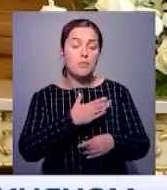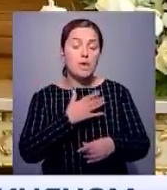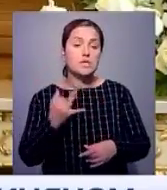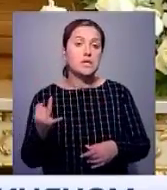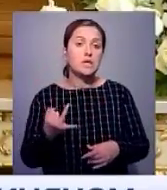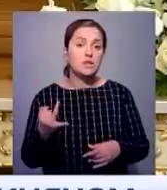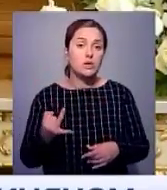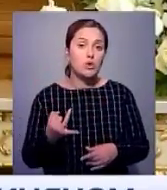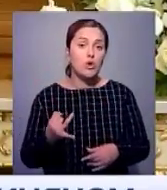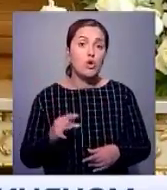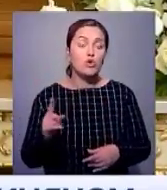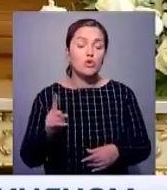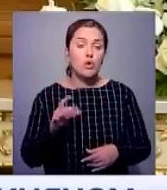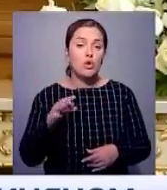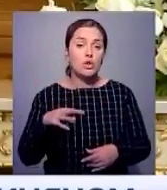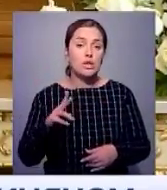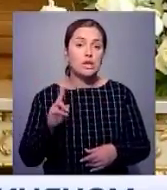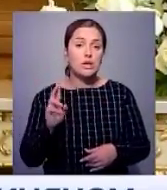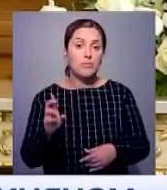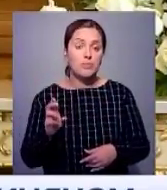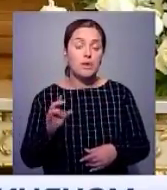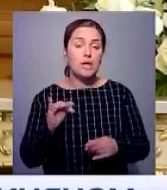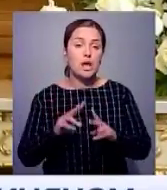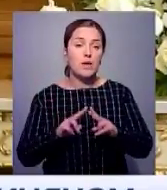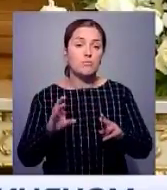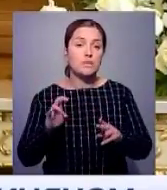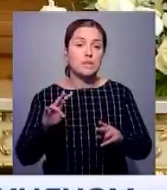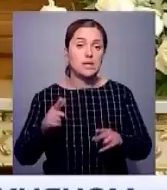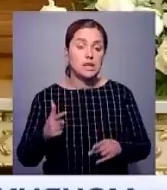заинтересованы, чтобы ОДКБ тоже, как СНГ и